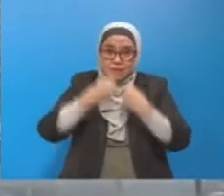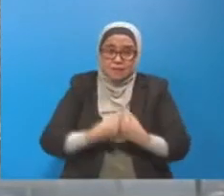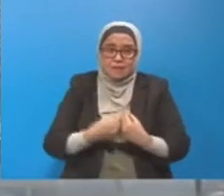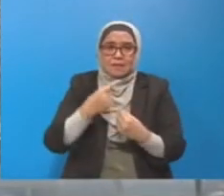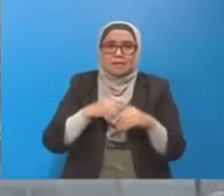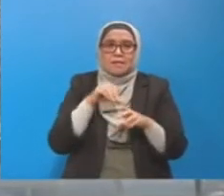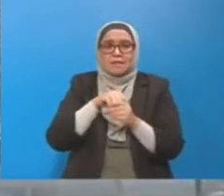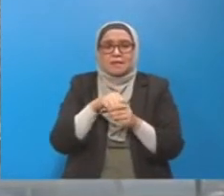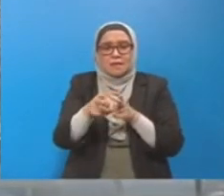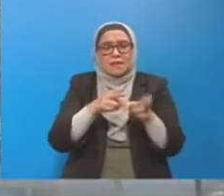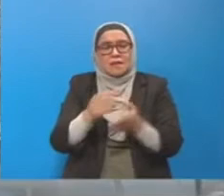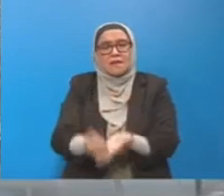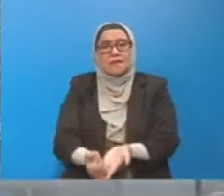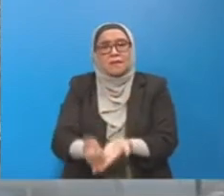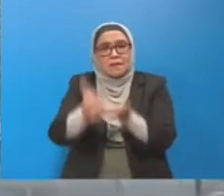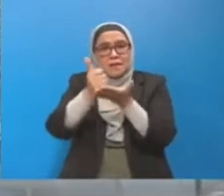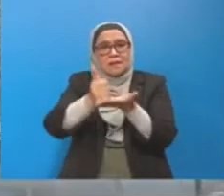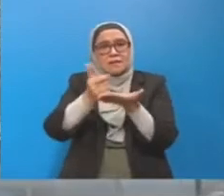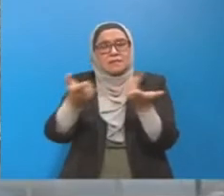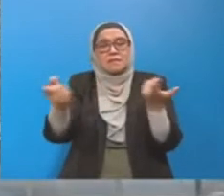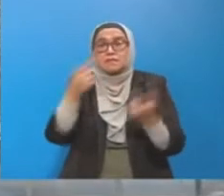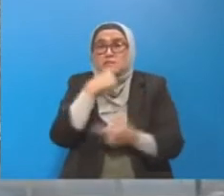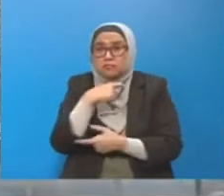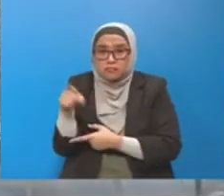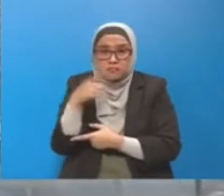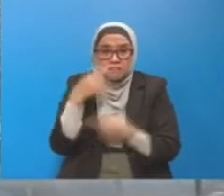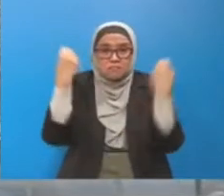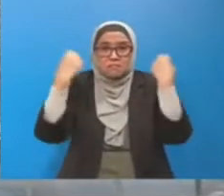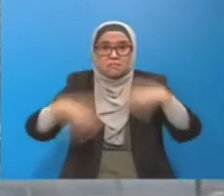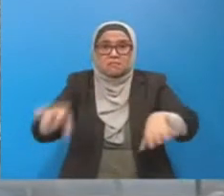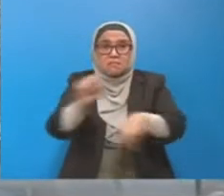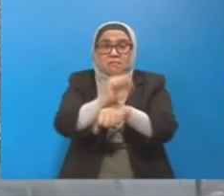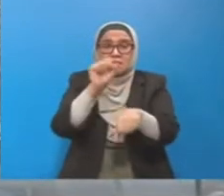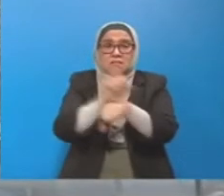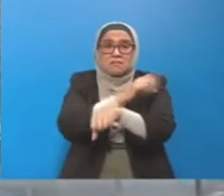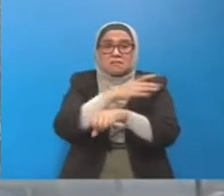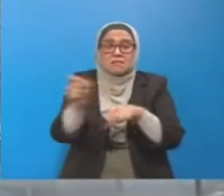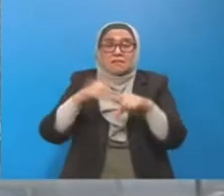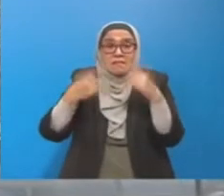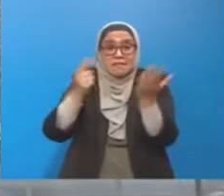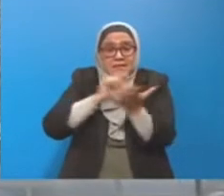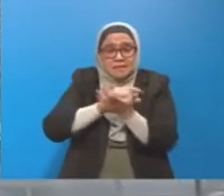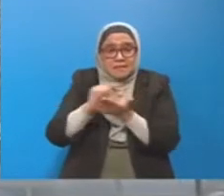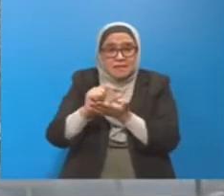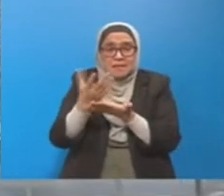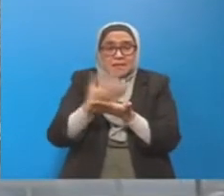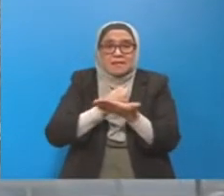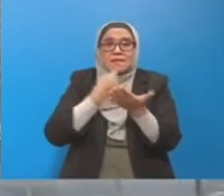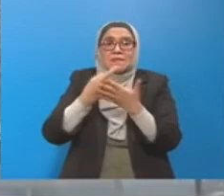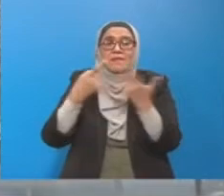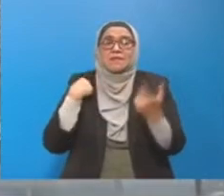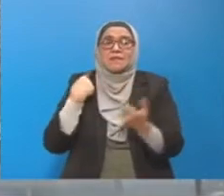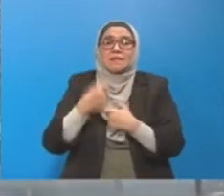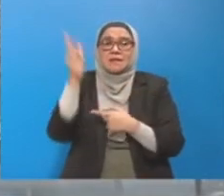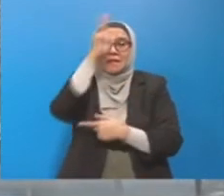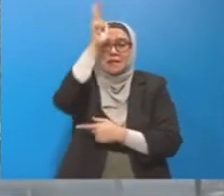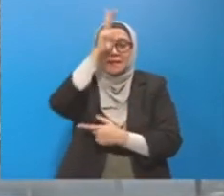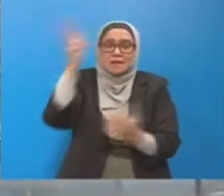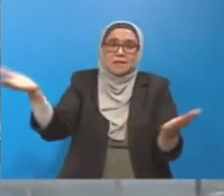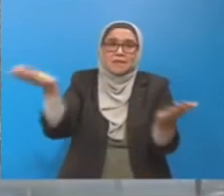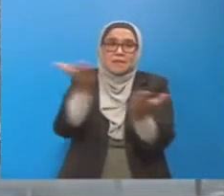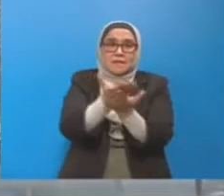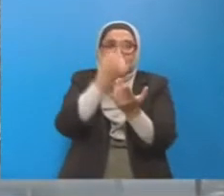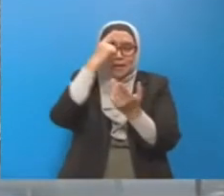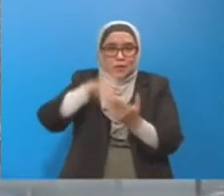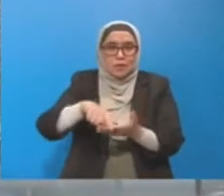pekerjaan dan juga semua pendapatan kerjaan telah memperluaskan Ellen mencari pekerjaan kepada bukan pencarian pakai terutamanya